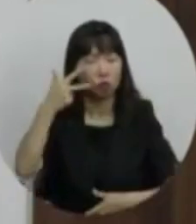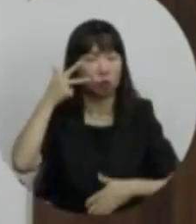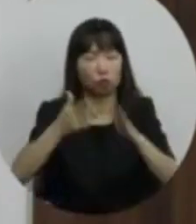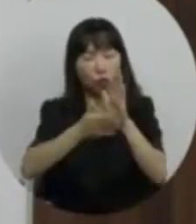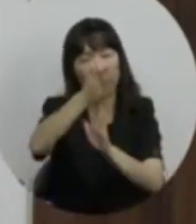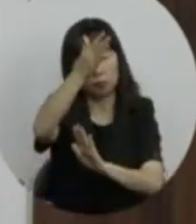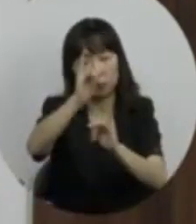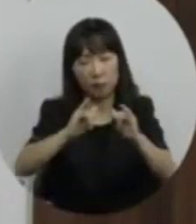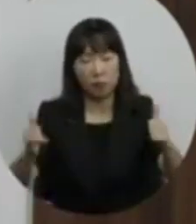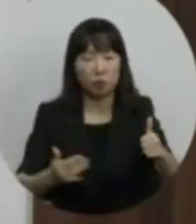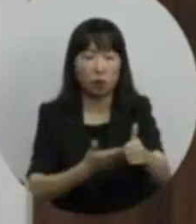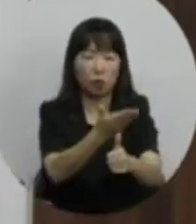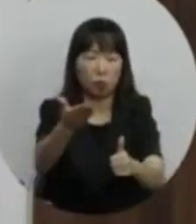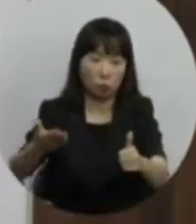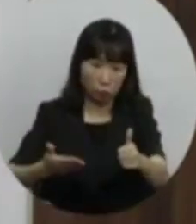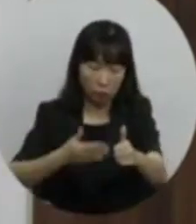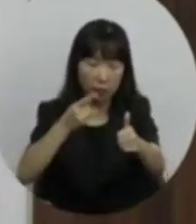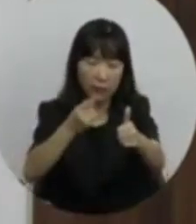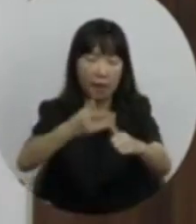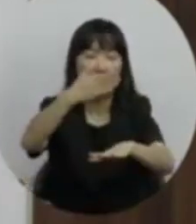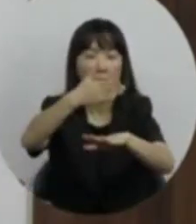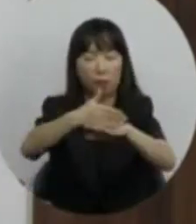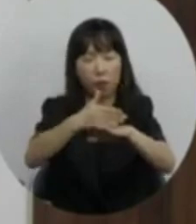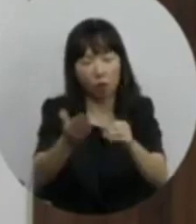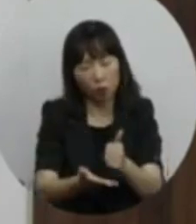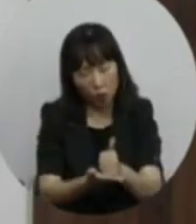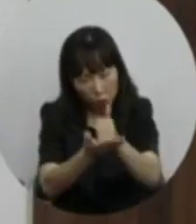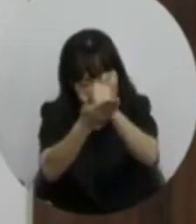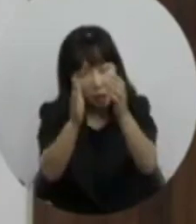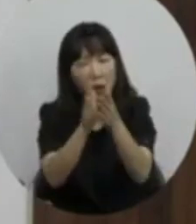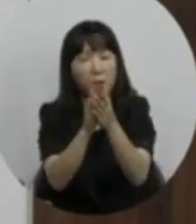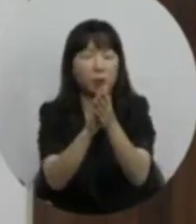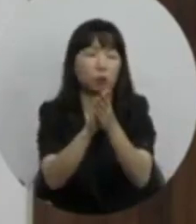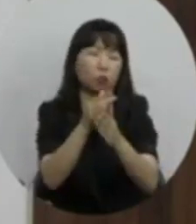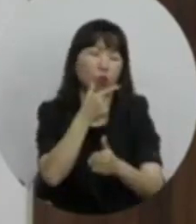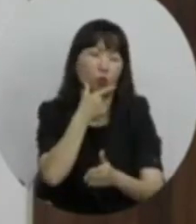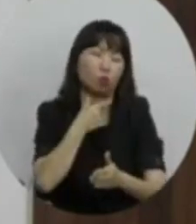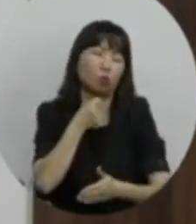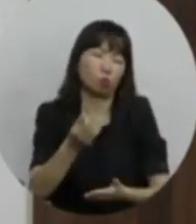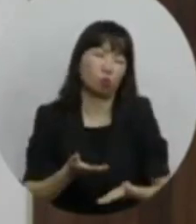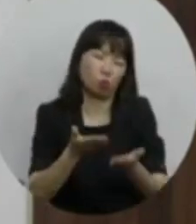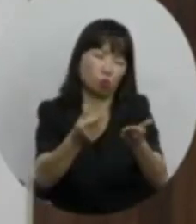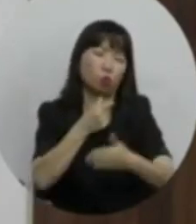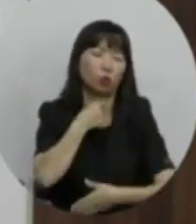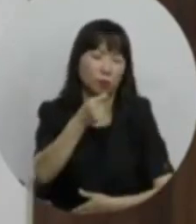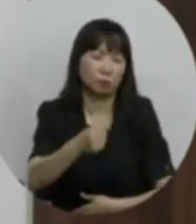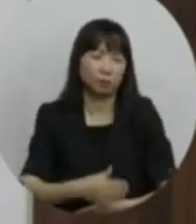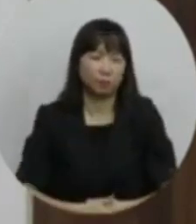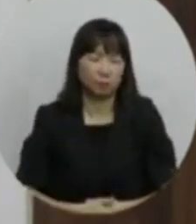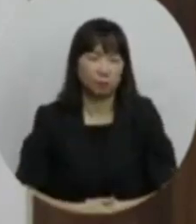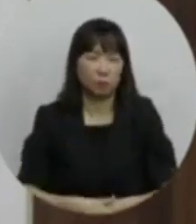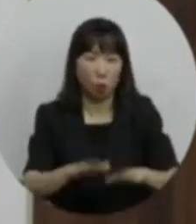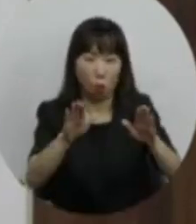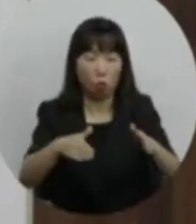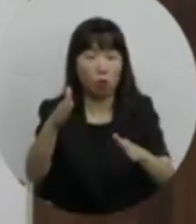모두에게 감사와 존경의 박수를 보내드립니다. 오늘부터 6월